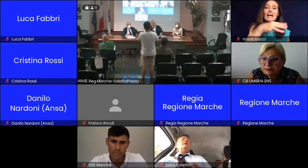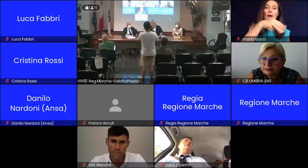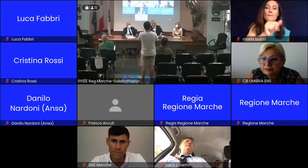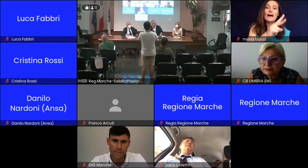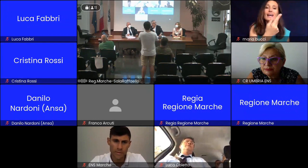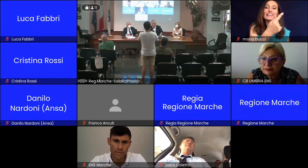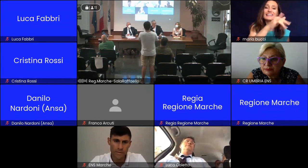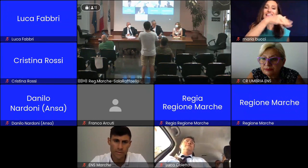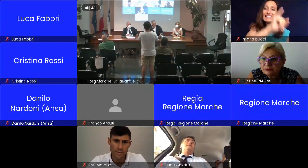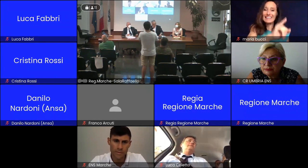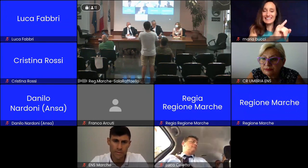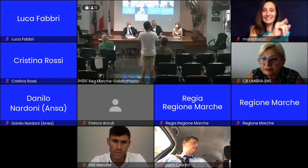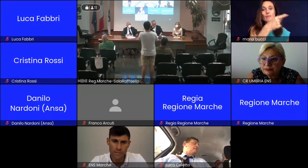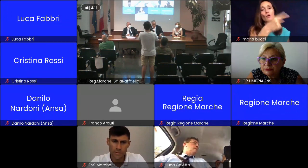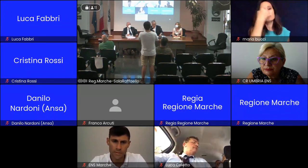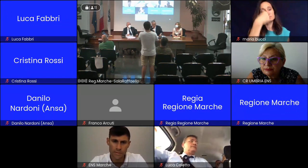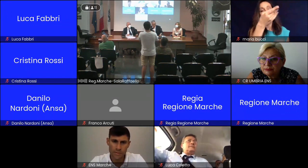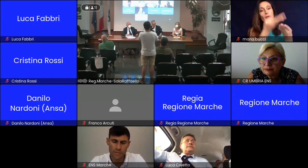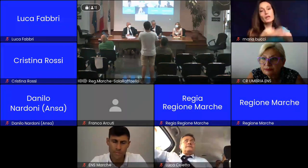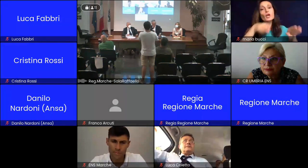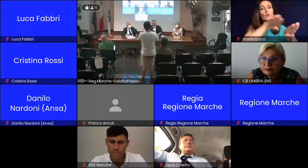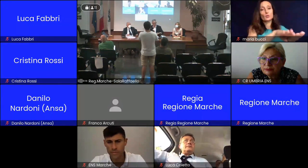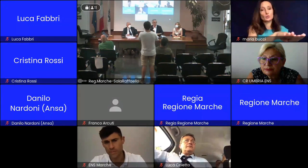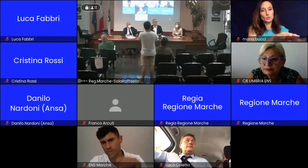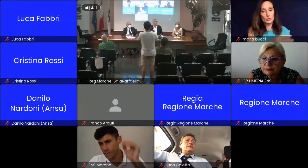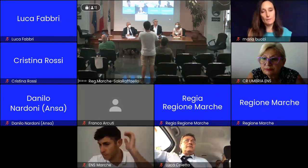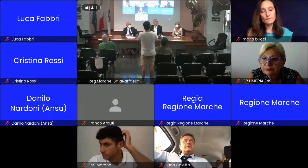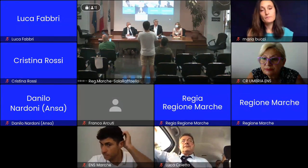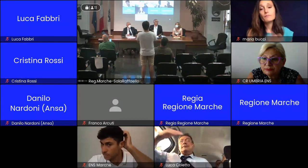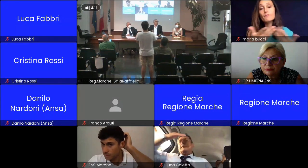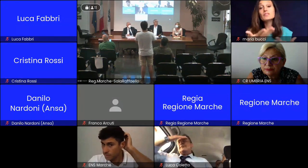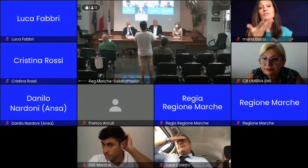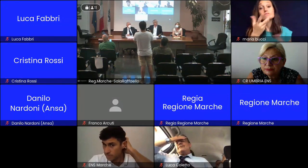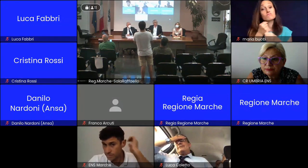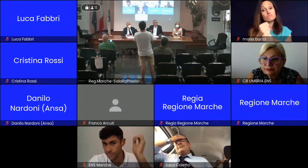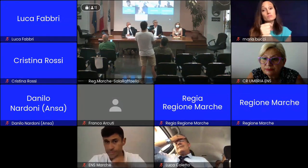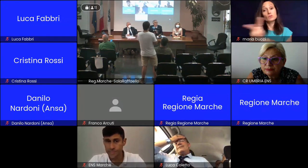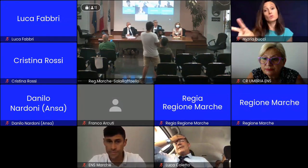ENS, organizzatevi per l'intervento, grazie.